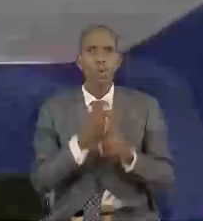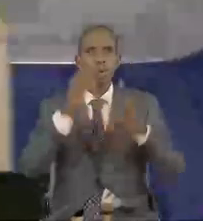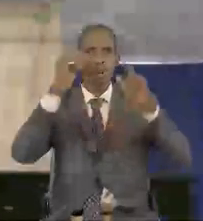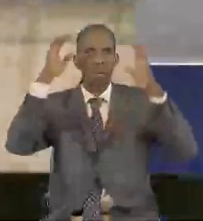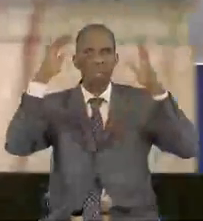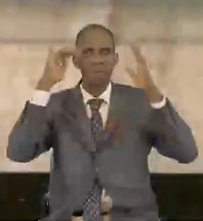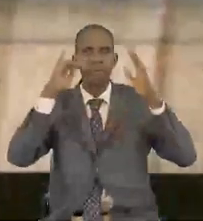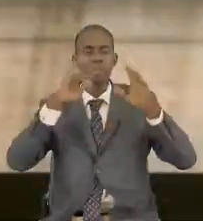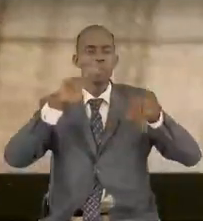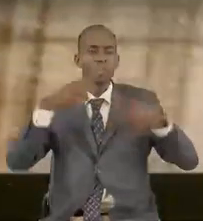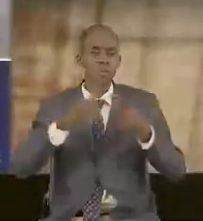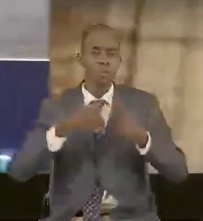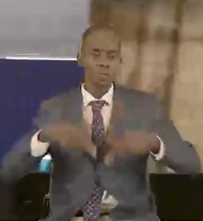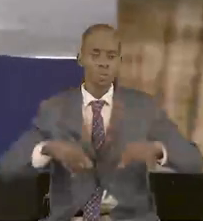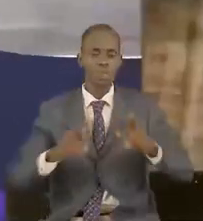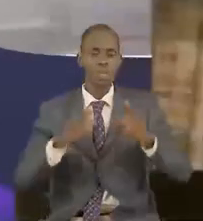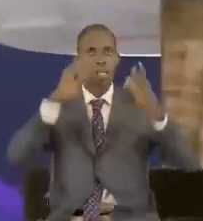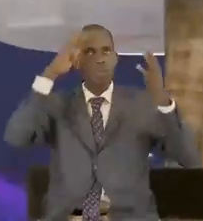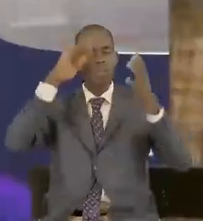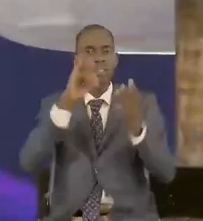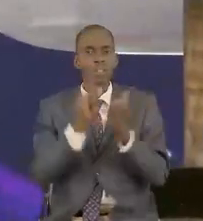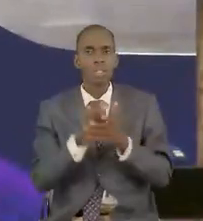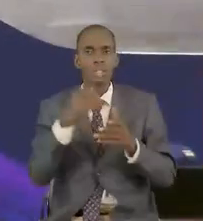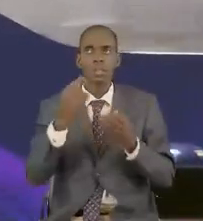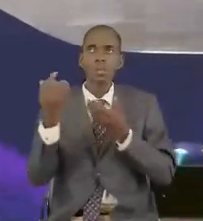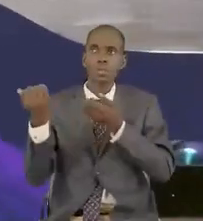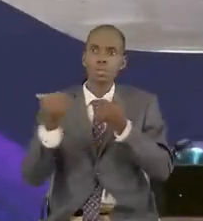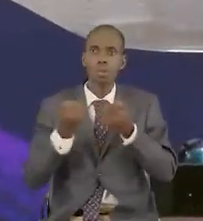espérant que la voiture s'arrête polluée